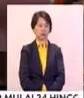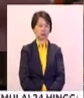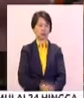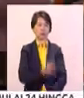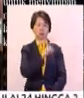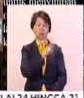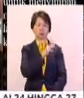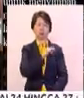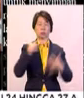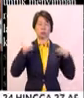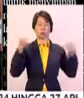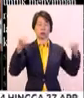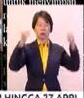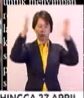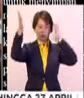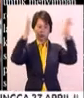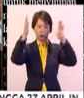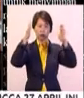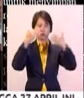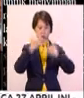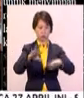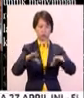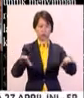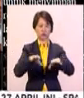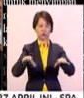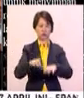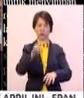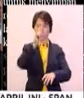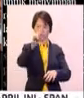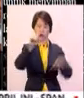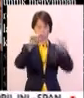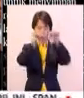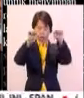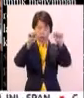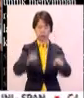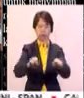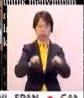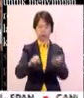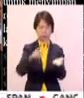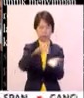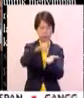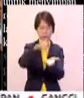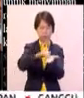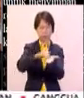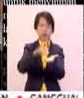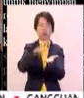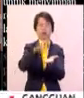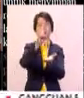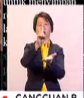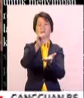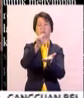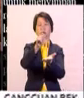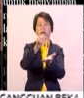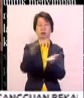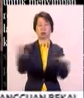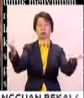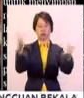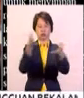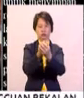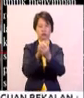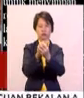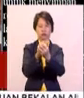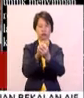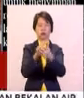Kementerian Kesihatan Malaysia telah mewujudkan suatu sistem pangkalan data kesihatan bersepadu, dikenali